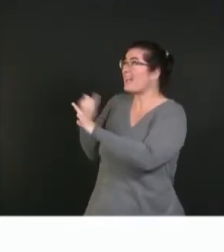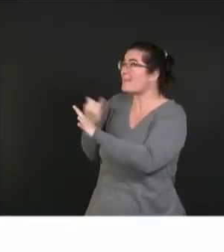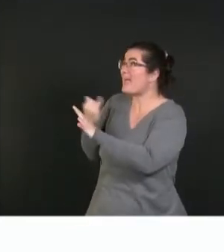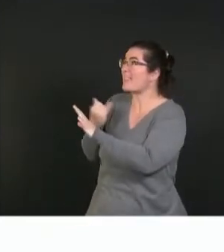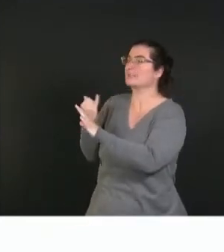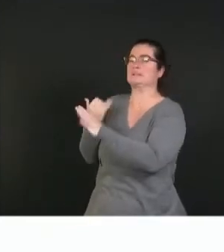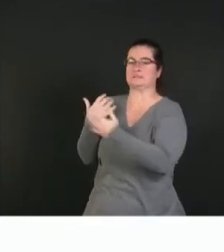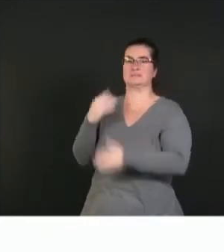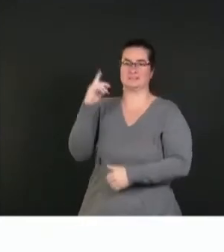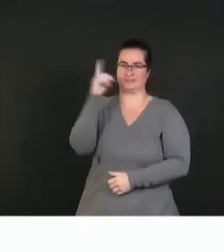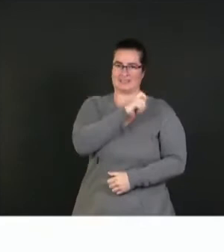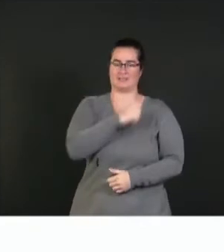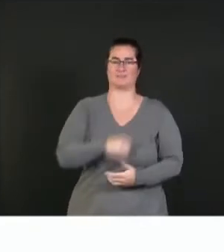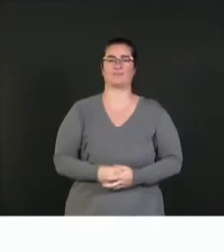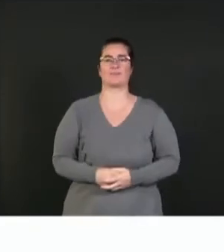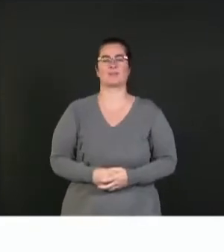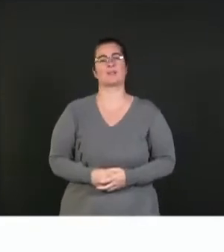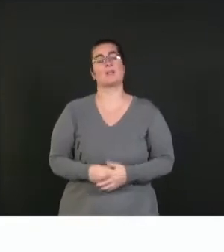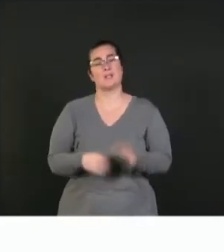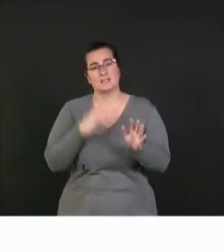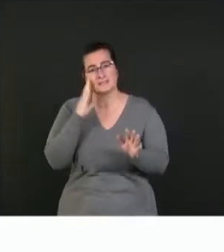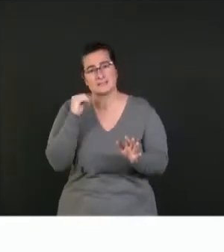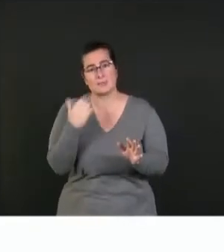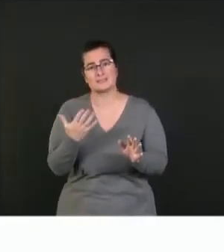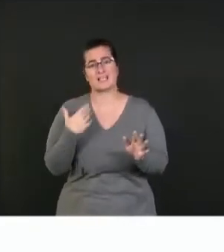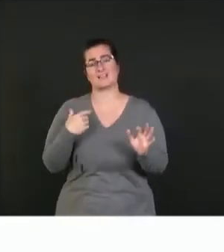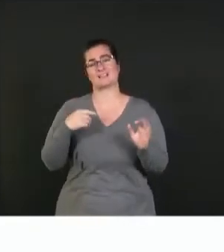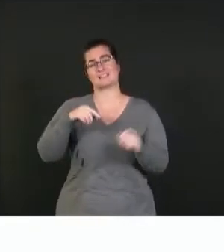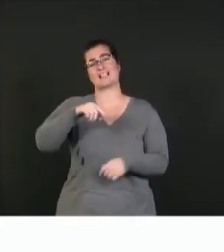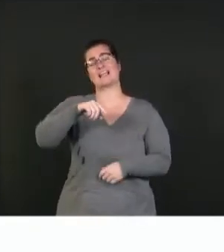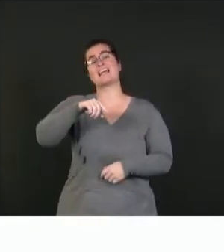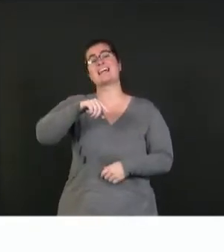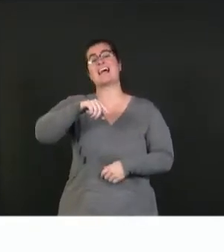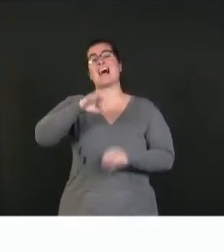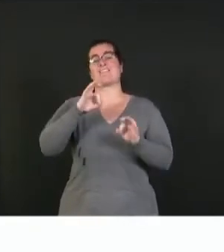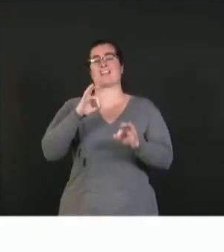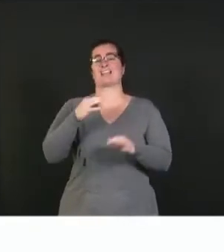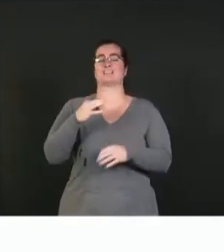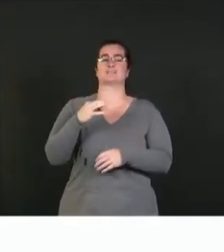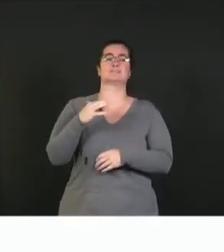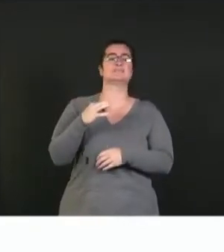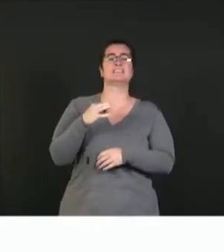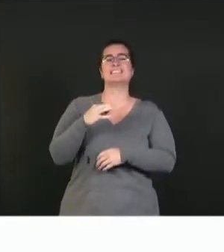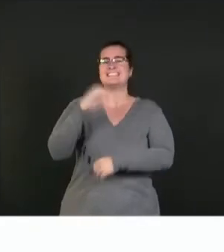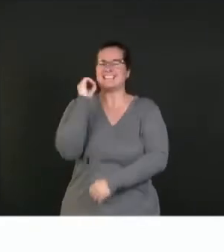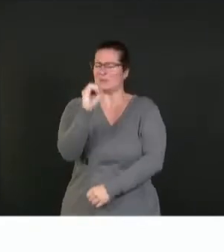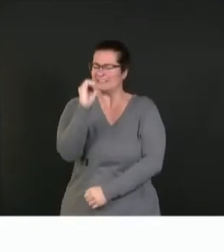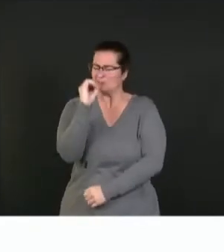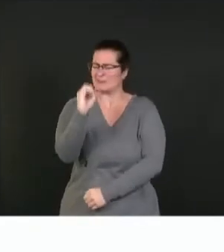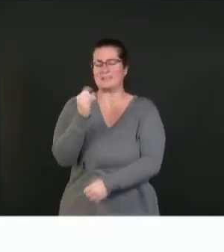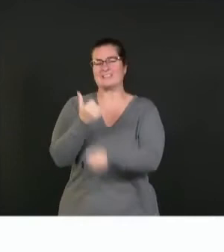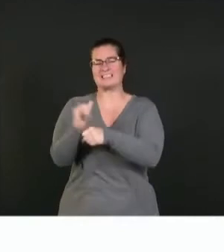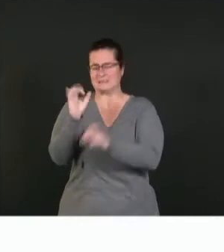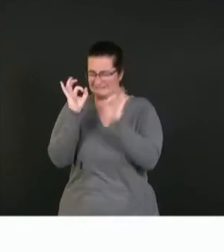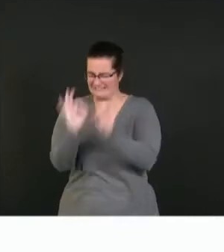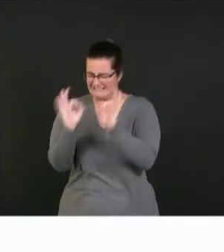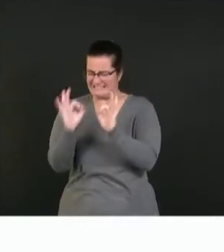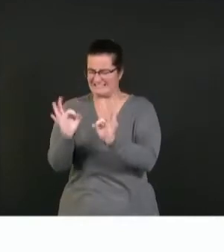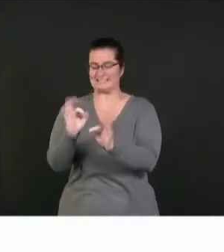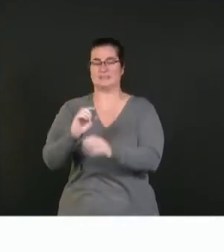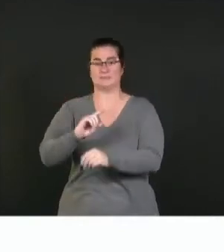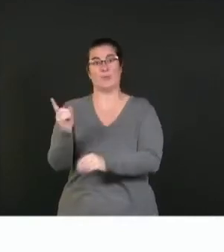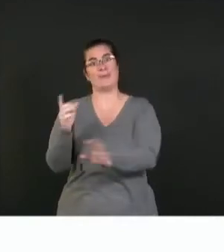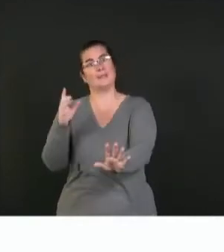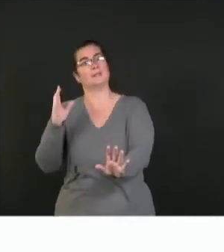Et donc, c'est de là que vient le net, hein, c'est se dire on refuse le zéro artificialisation strict, ce qui devrait être le cas, en tout cas dans certaines